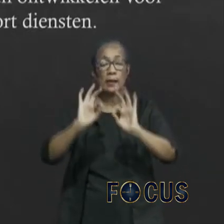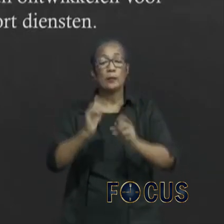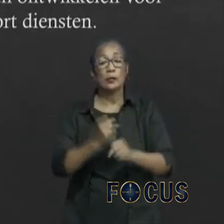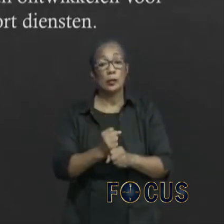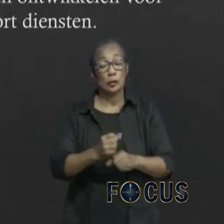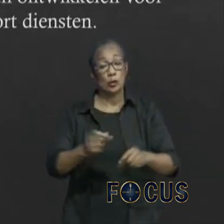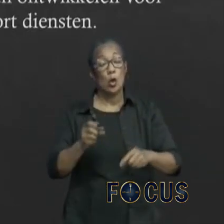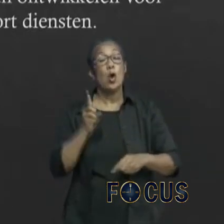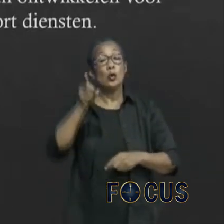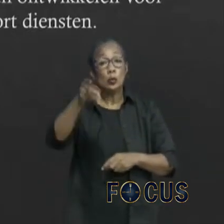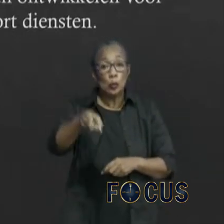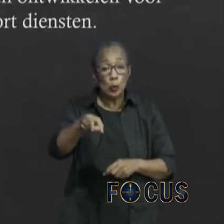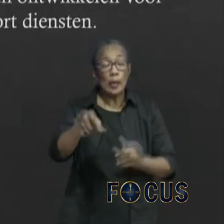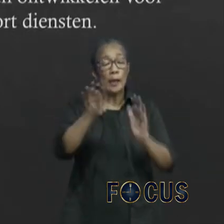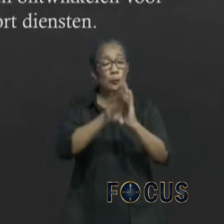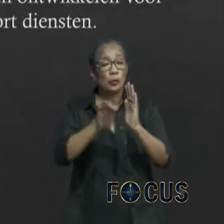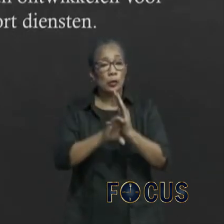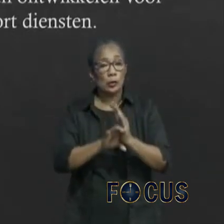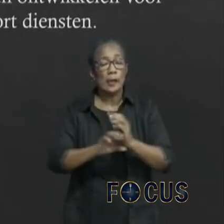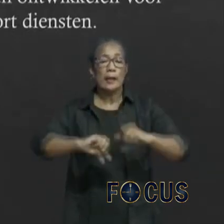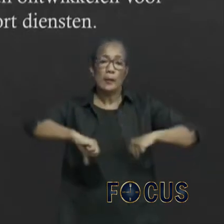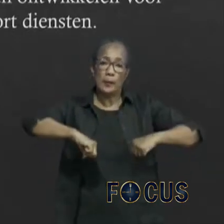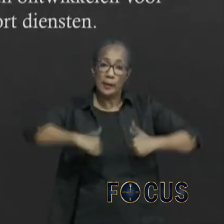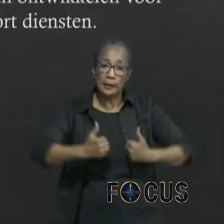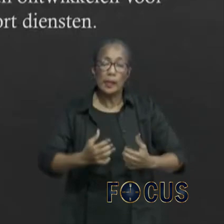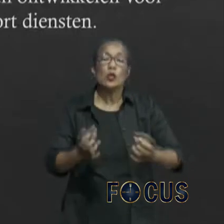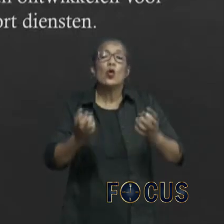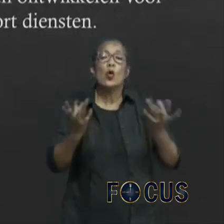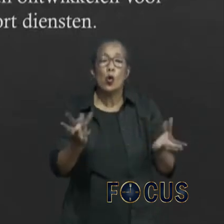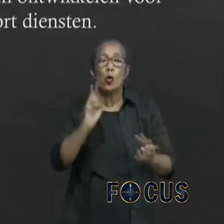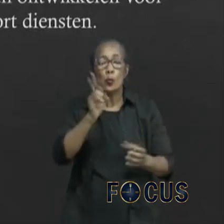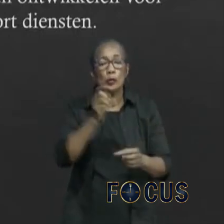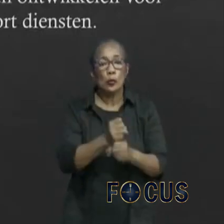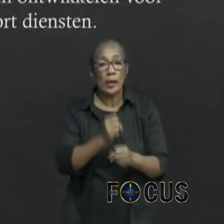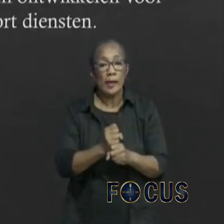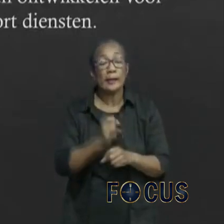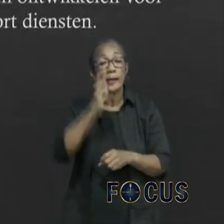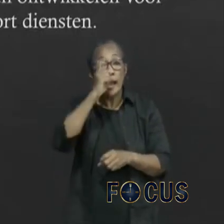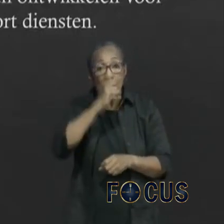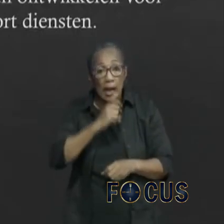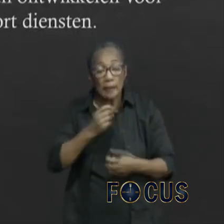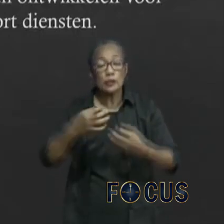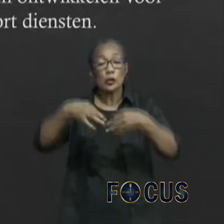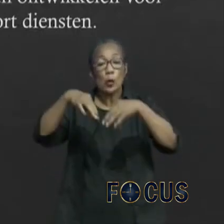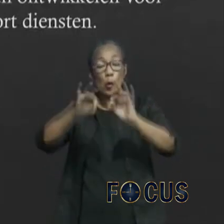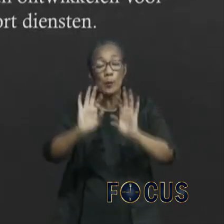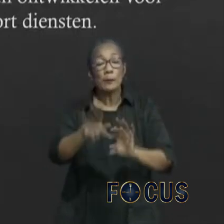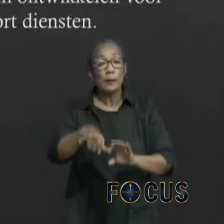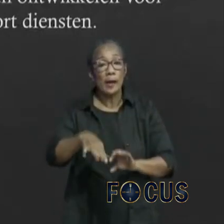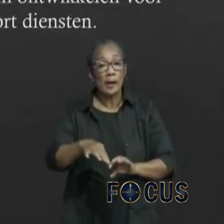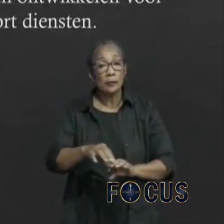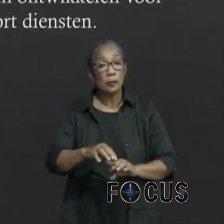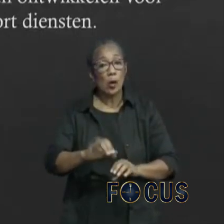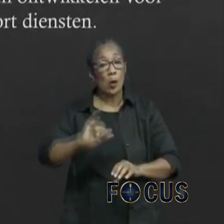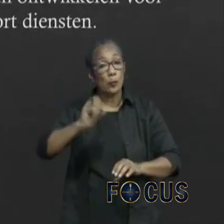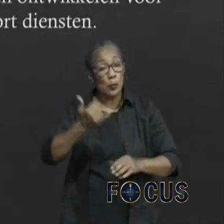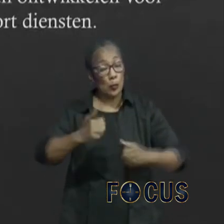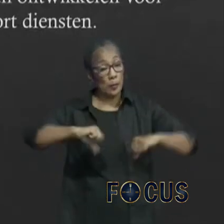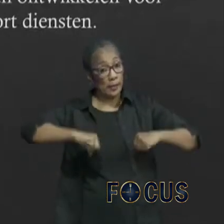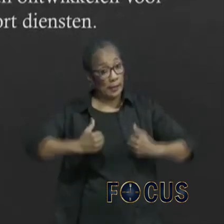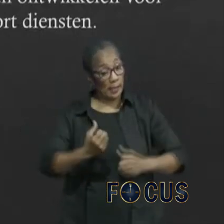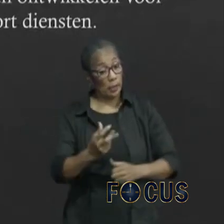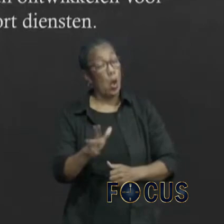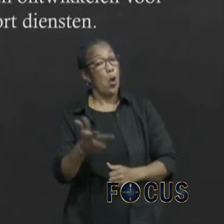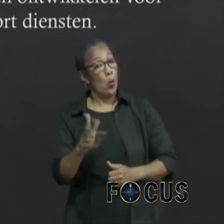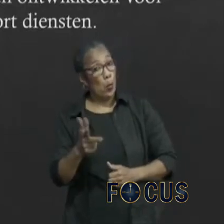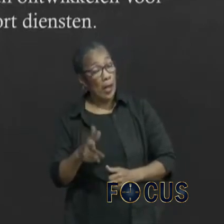Doel: het protocol gaat in op het hoe het gaat werken als een openbaar vervoer reis wordt gemaakt en welke